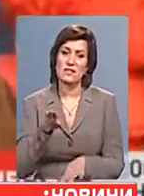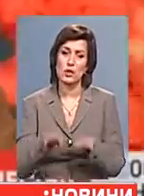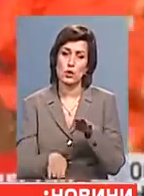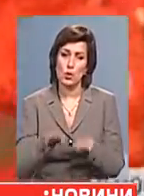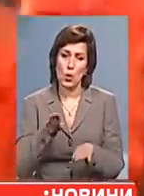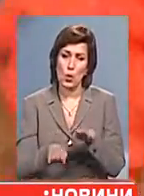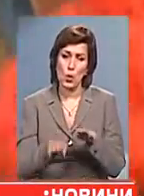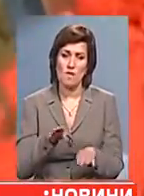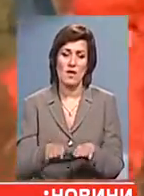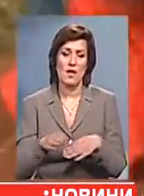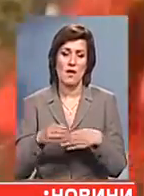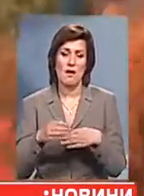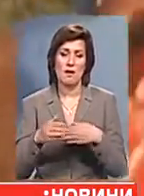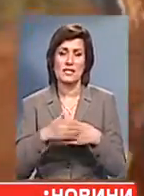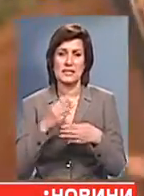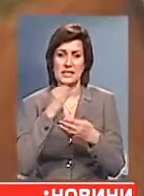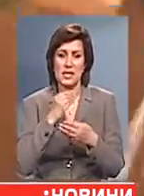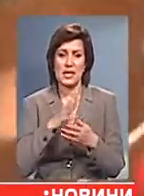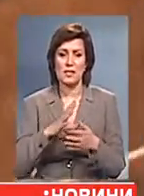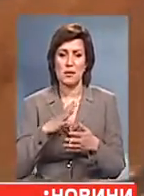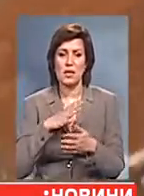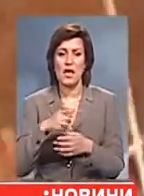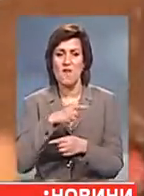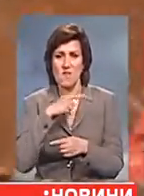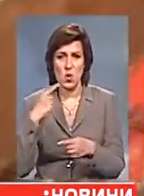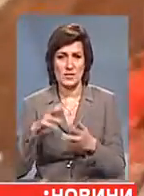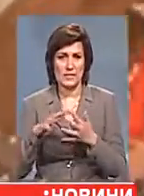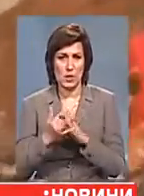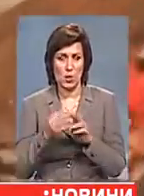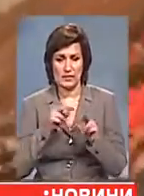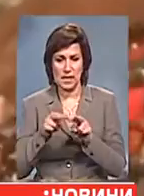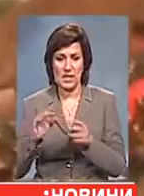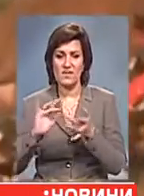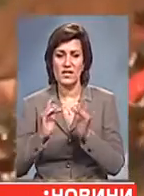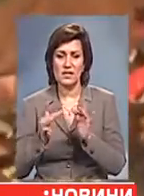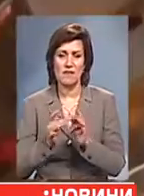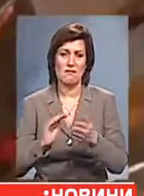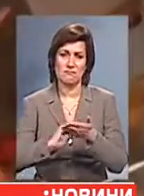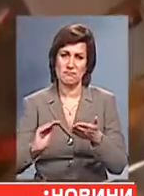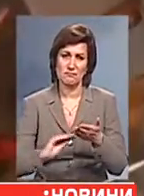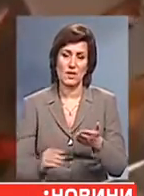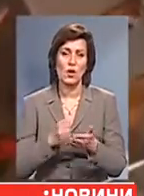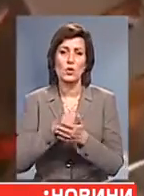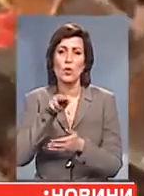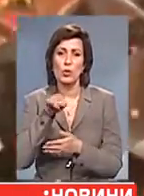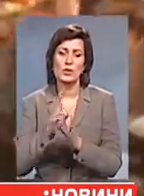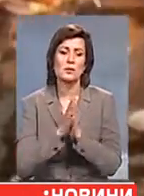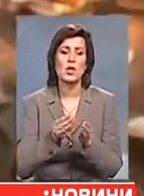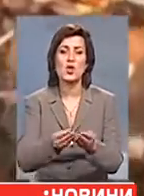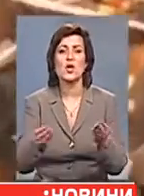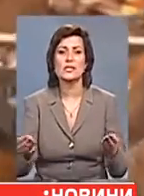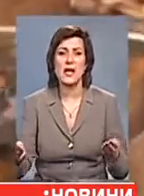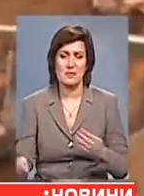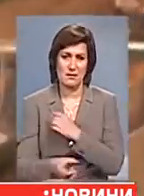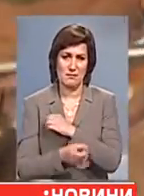тонн санкційних харчів, відзвітували у Россельхознагляді. В інтернеті тим часом петиція до Путіна з проханням роздати імпортну